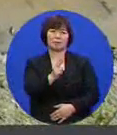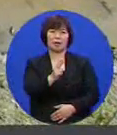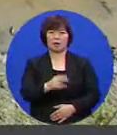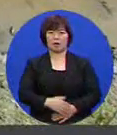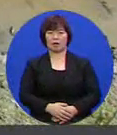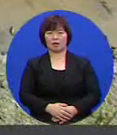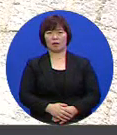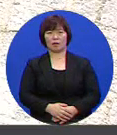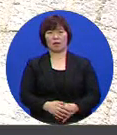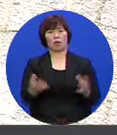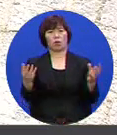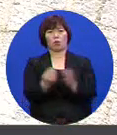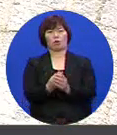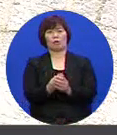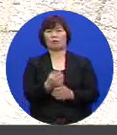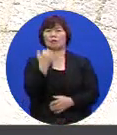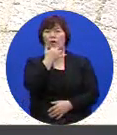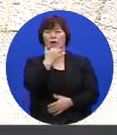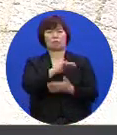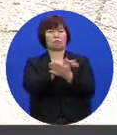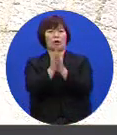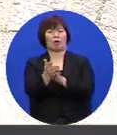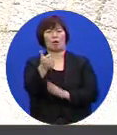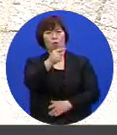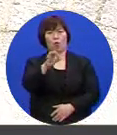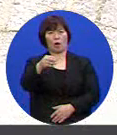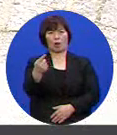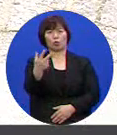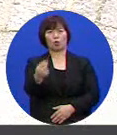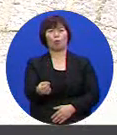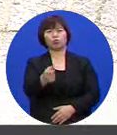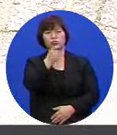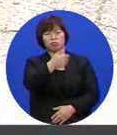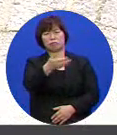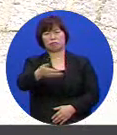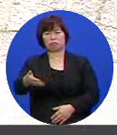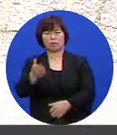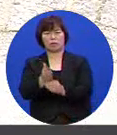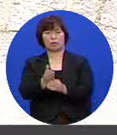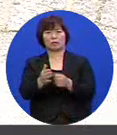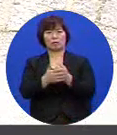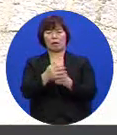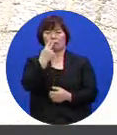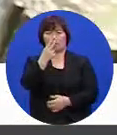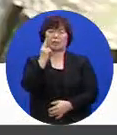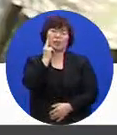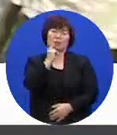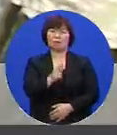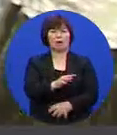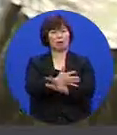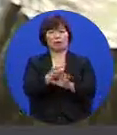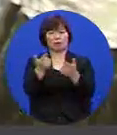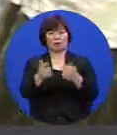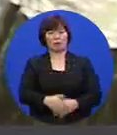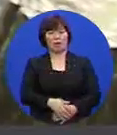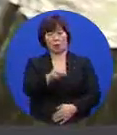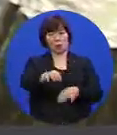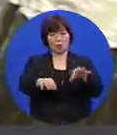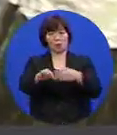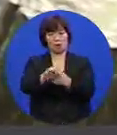진동합니다. 완전히 황토색. 그야말로 진짜 똥물이 내려가고 있었어요. 냄새가 장난이 아니에요.